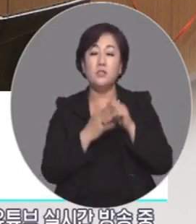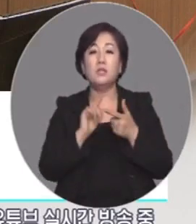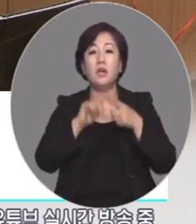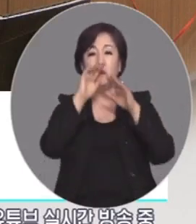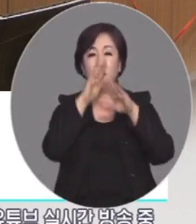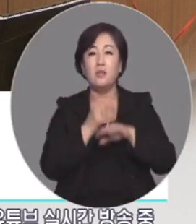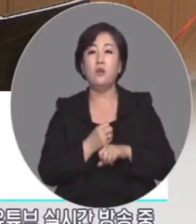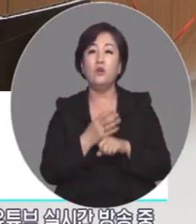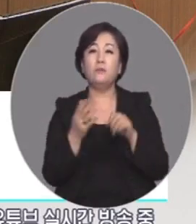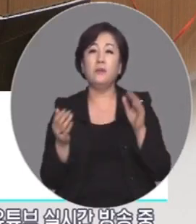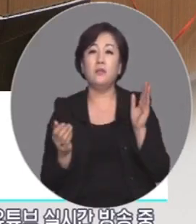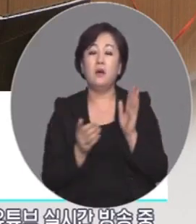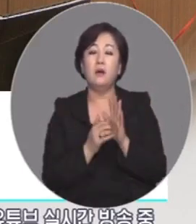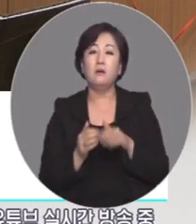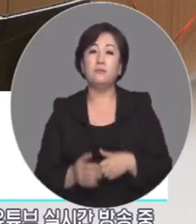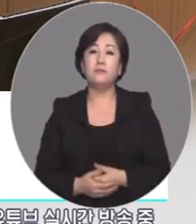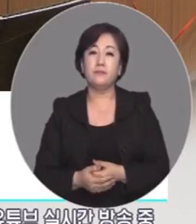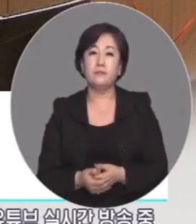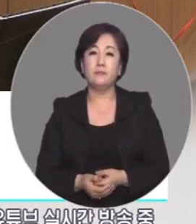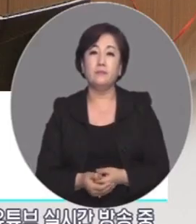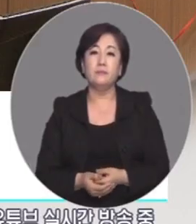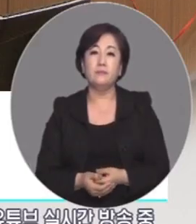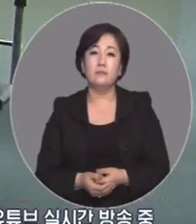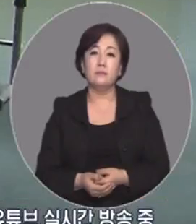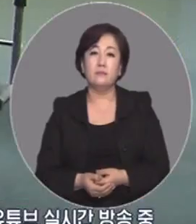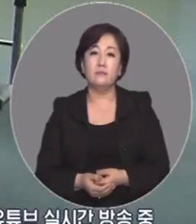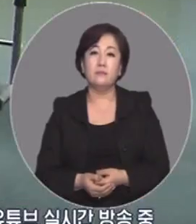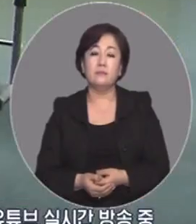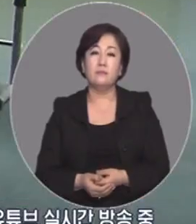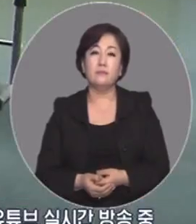두 기자가 차례로 취재했습니다.